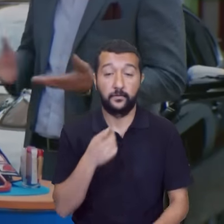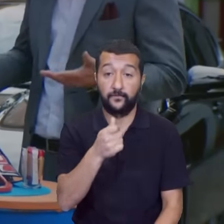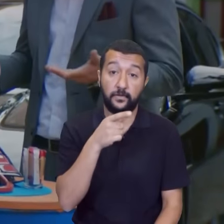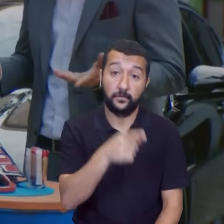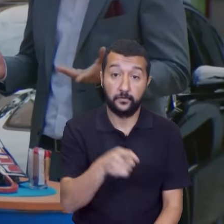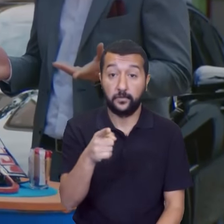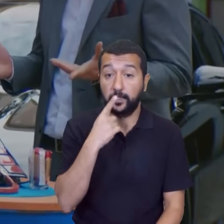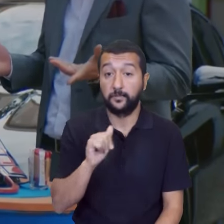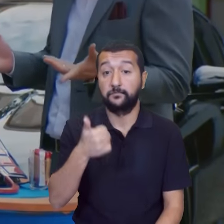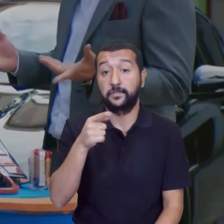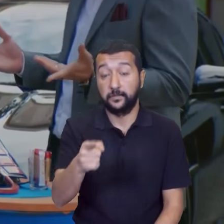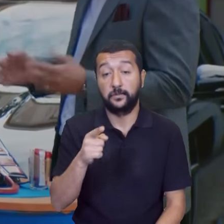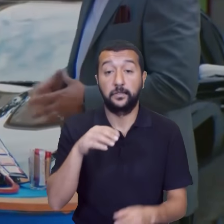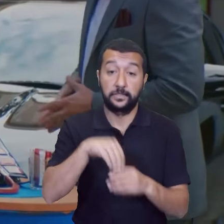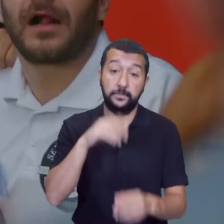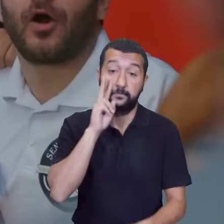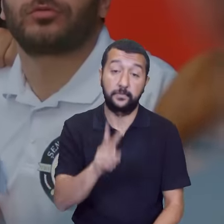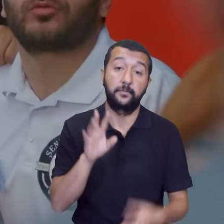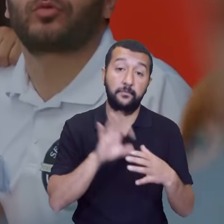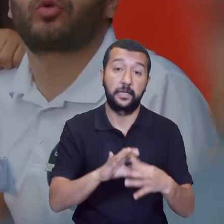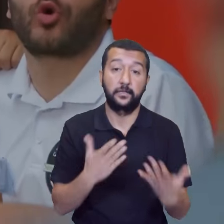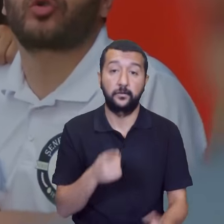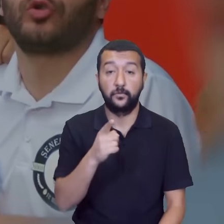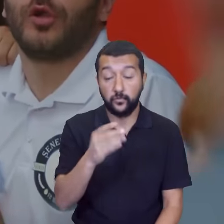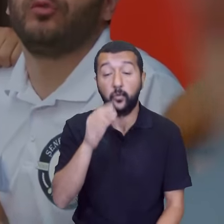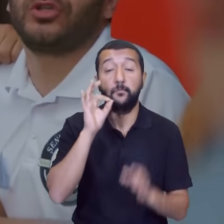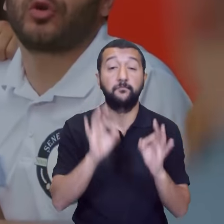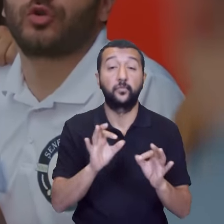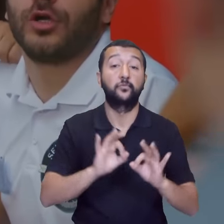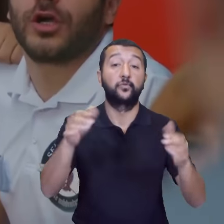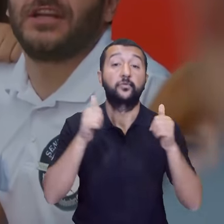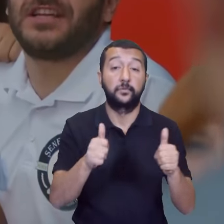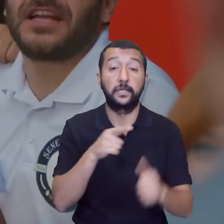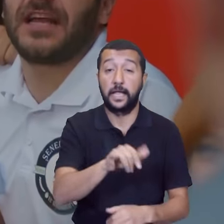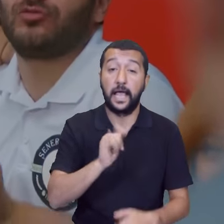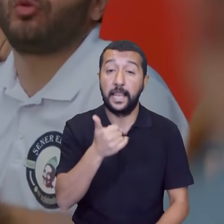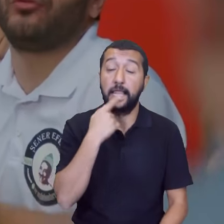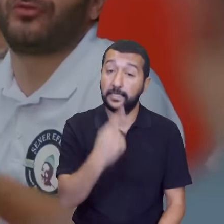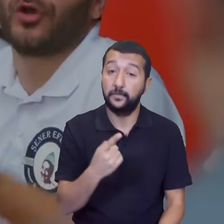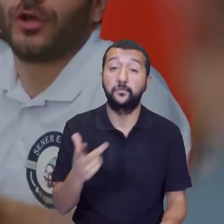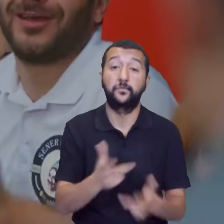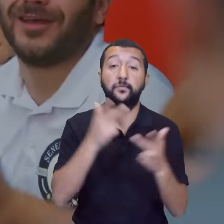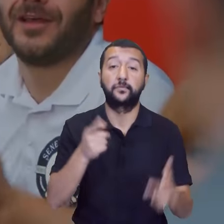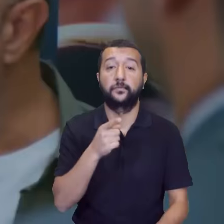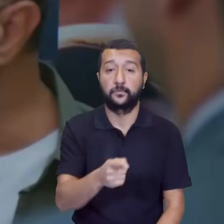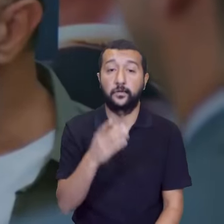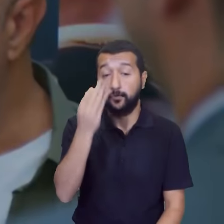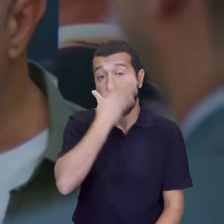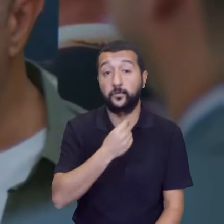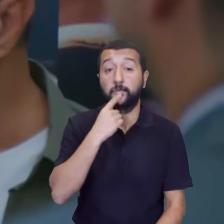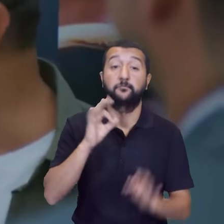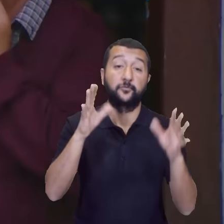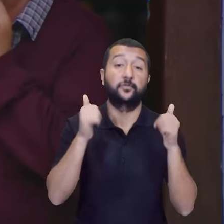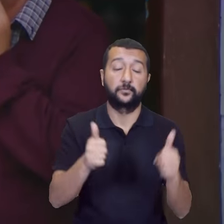Fiyatı ürünün kalitesine ve özgünlüğüne bağlı. Çok özgün, müthiş özgün. Kalite dersen üf. Çok güzel,